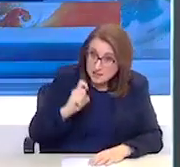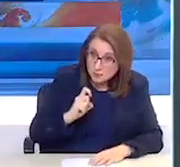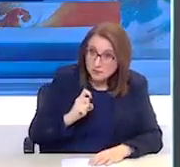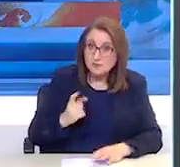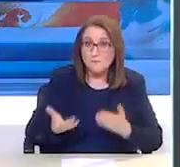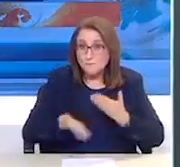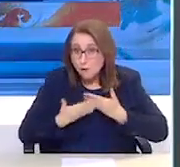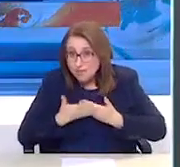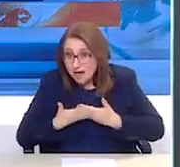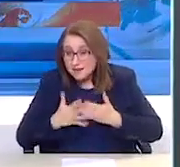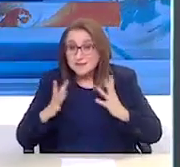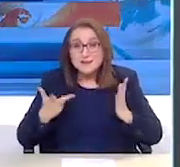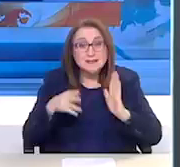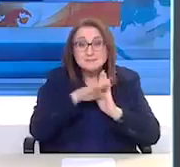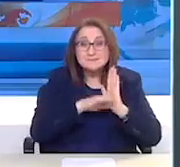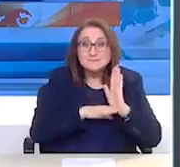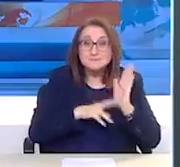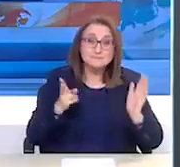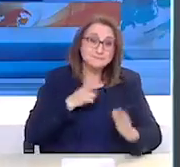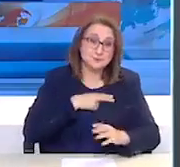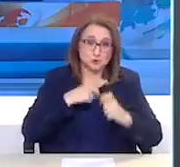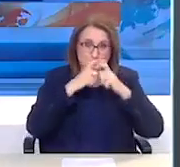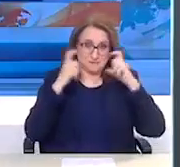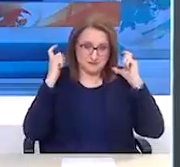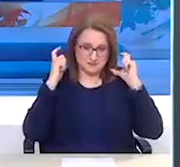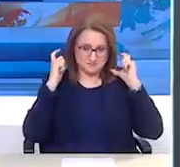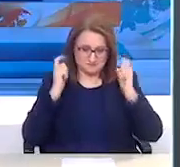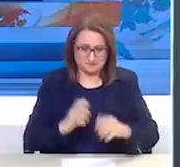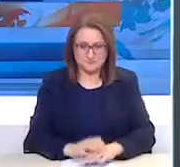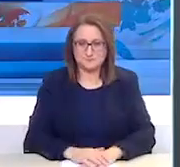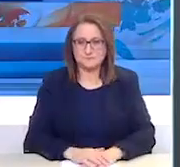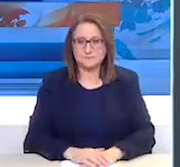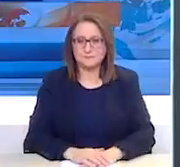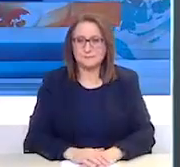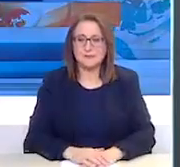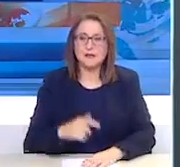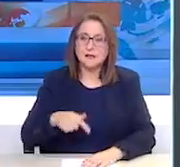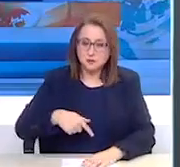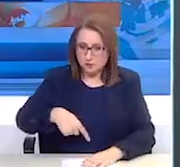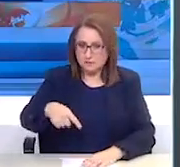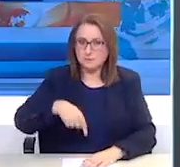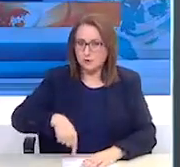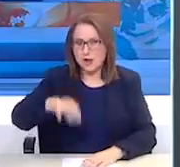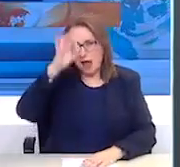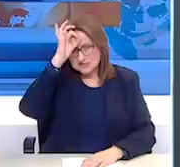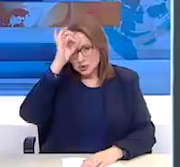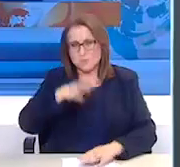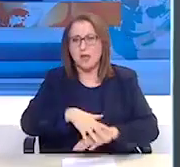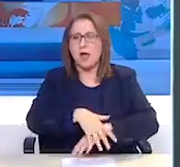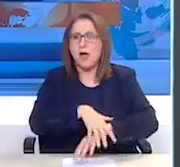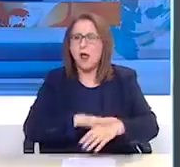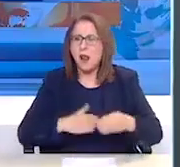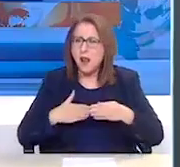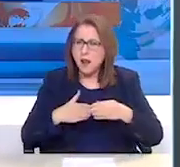της ημέρας, κλιμάκιο του Εθνικού Οργανισμού Δημόσιας Υγείας, σε συνεργασία με την Ελληνική Αστυνομία, το Λιμονικό, το